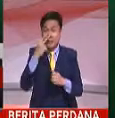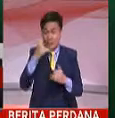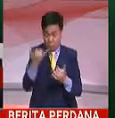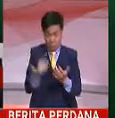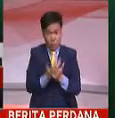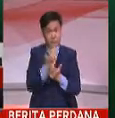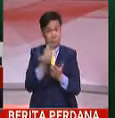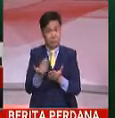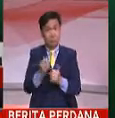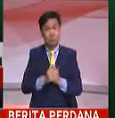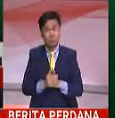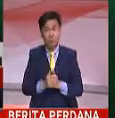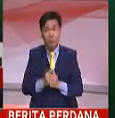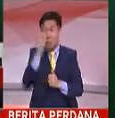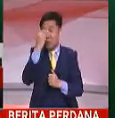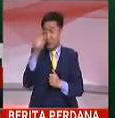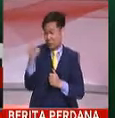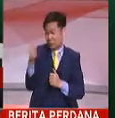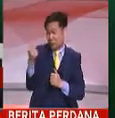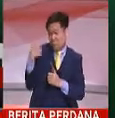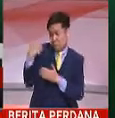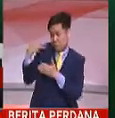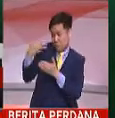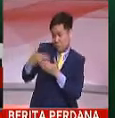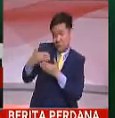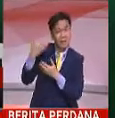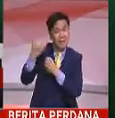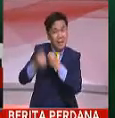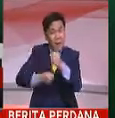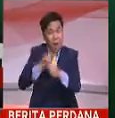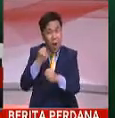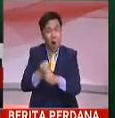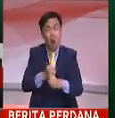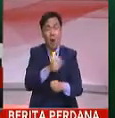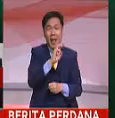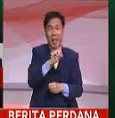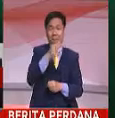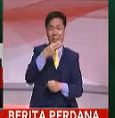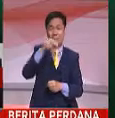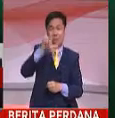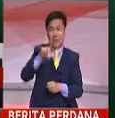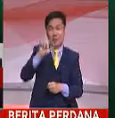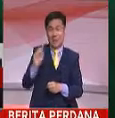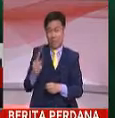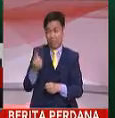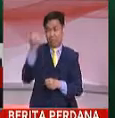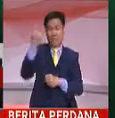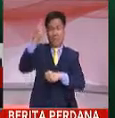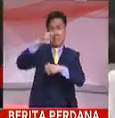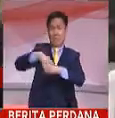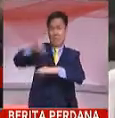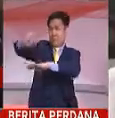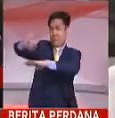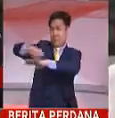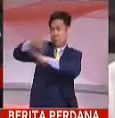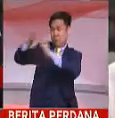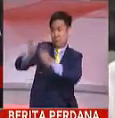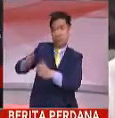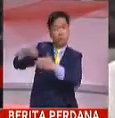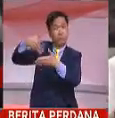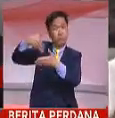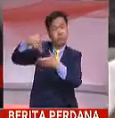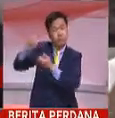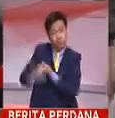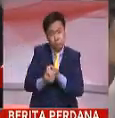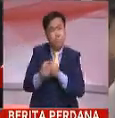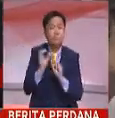baru. Ini kerana setelah 10 tahun MHL berjalan, inilah kali pertama ketiadaan impor. Situasi